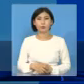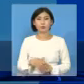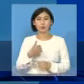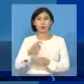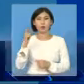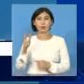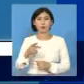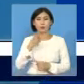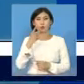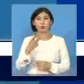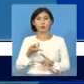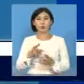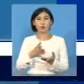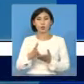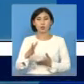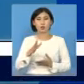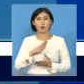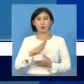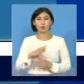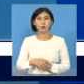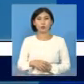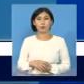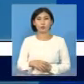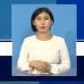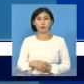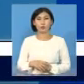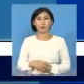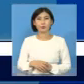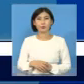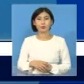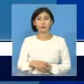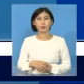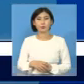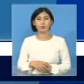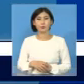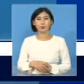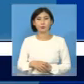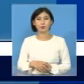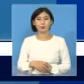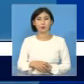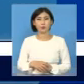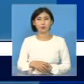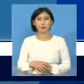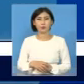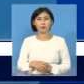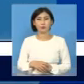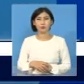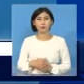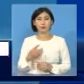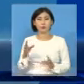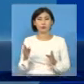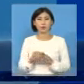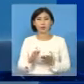Елбасымыздың көреген саясатының арқасында біздер мемлекетімізде өзіміздің тұтастығымызды сақтайық деп бірлік